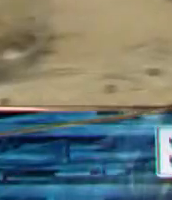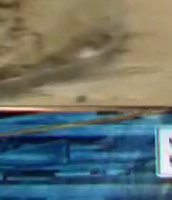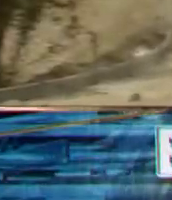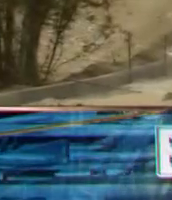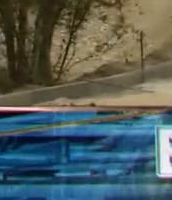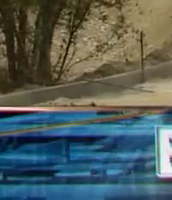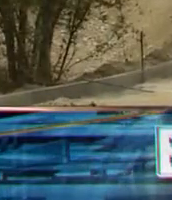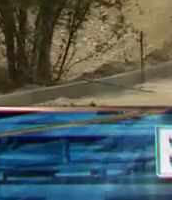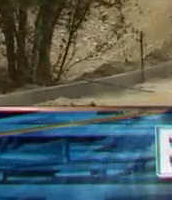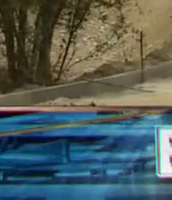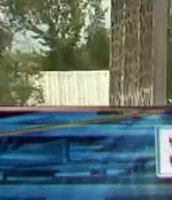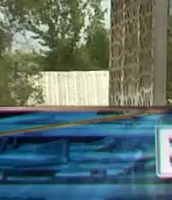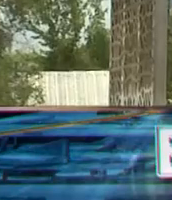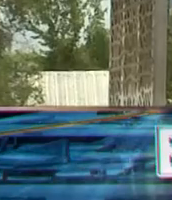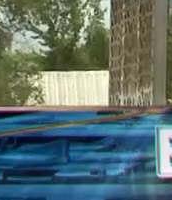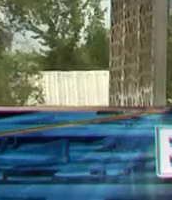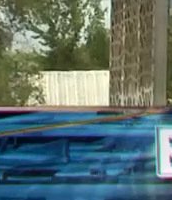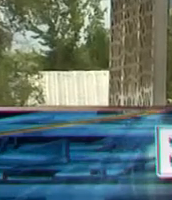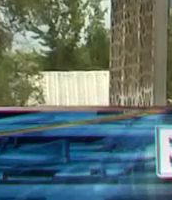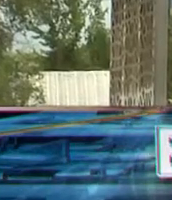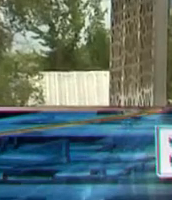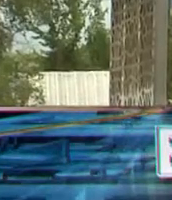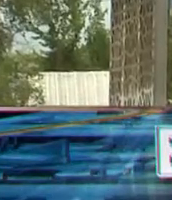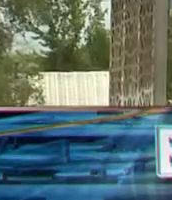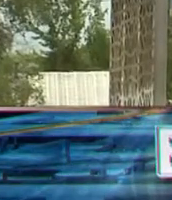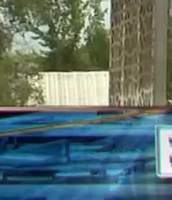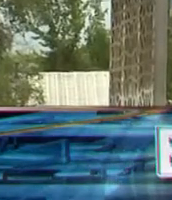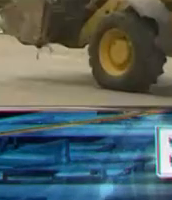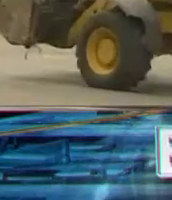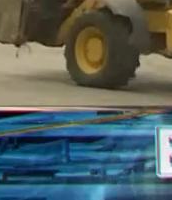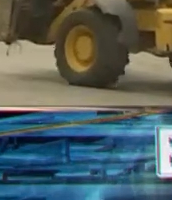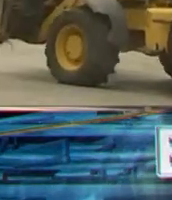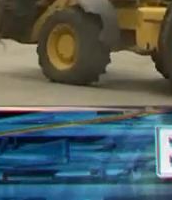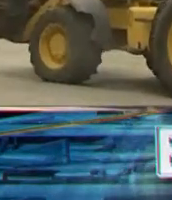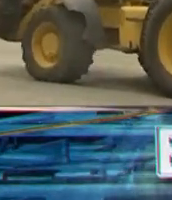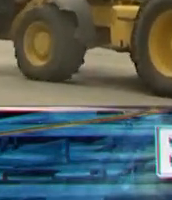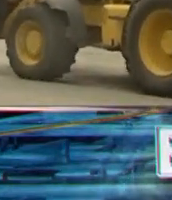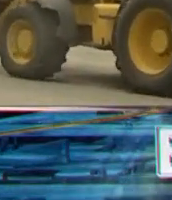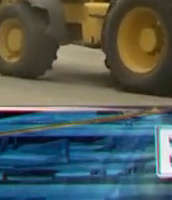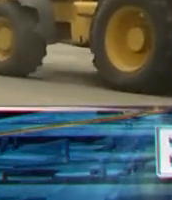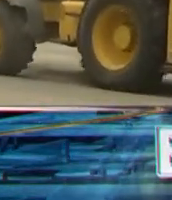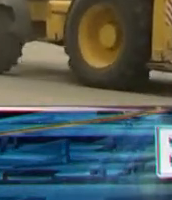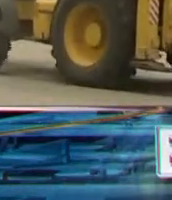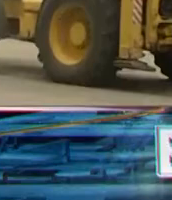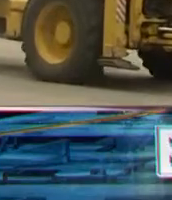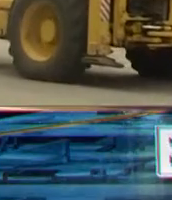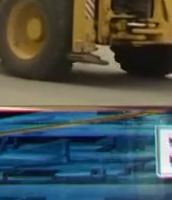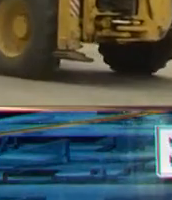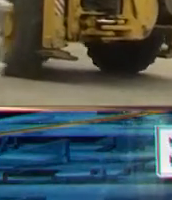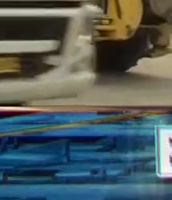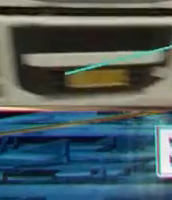Көп тілегі орындалар күн жақын. Шамалған станциясында жаяу жүргіншілер үшін салынып жатқан аспалы көпір құрылыс аяқталуға